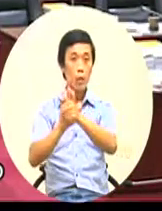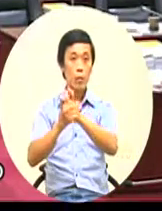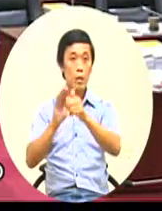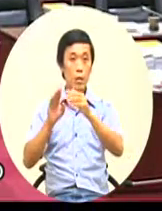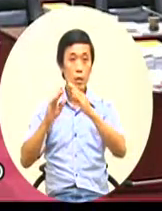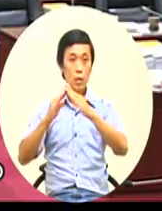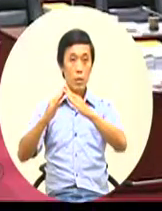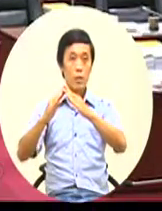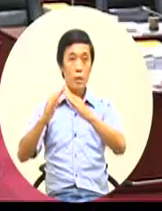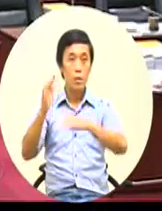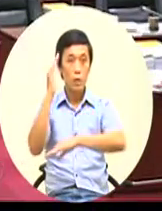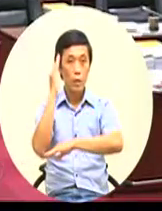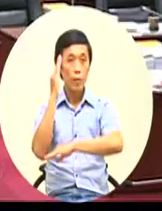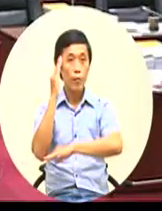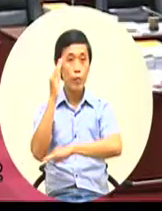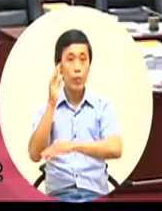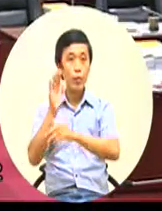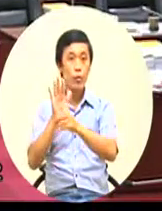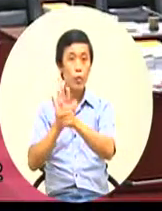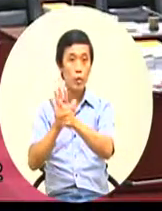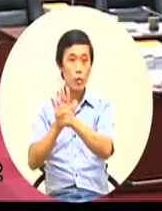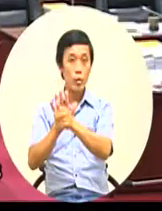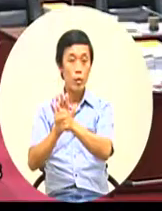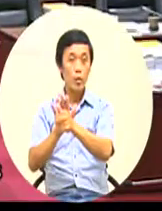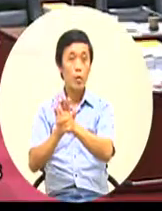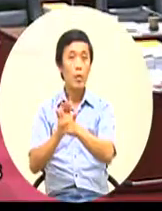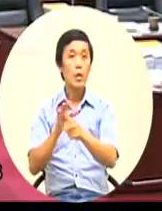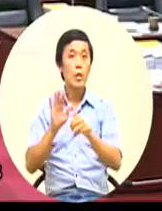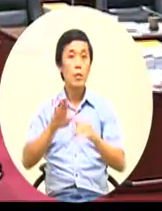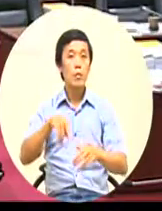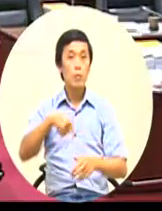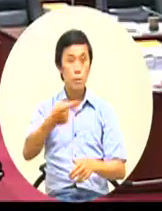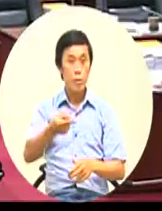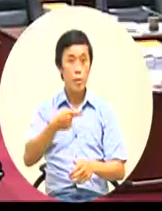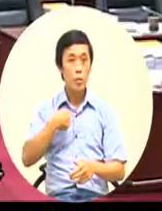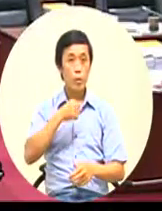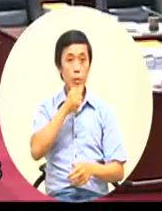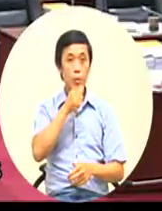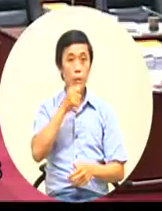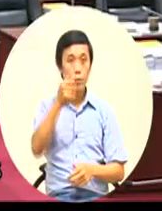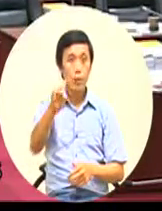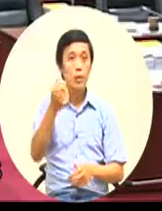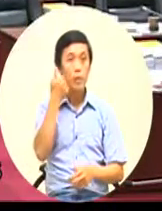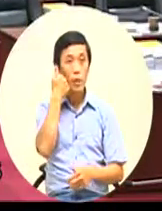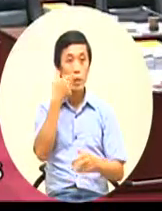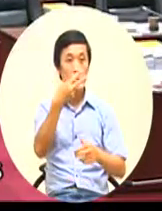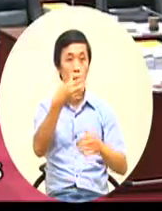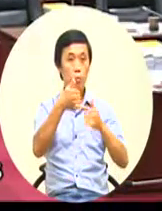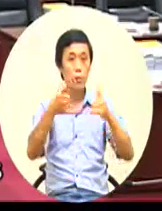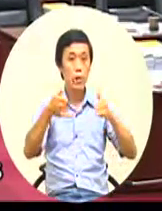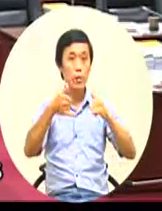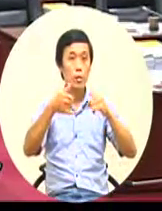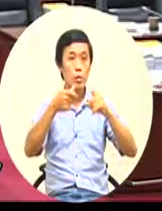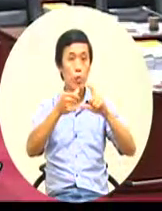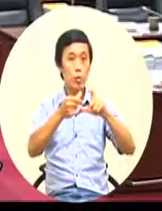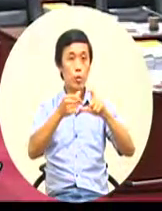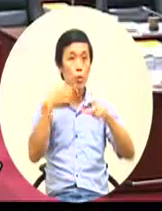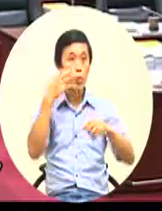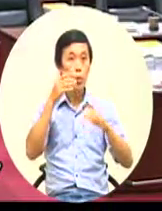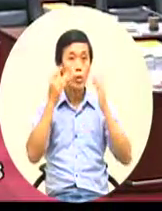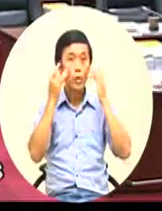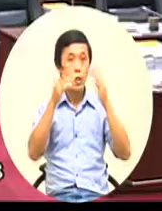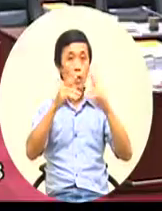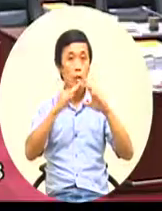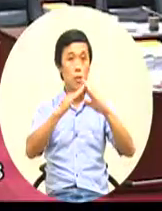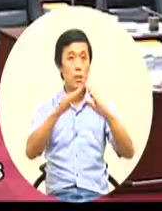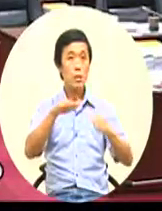责任跟背书。接下来我们就把麦克风交给三民区果菜市场开始。 好，谢